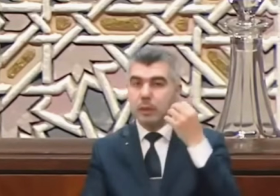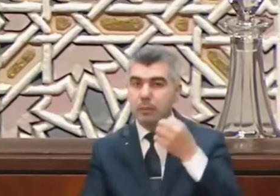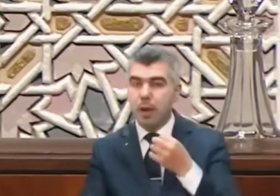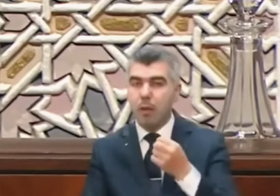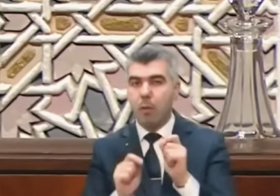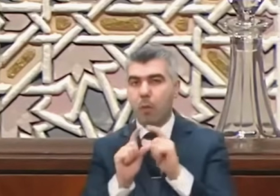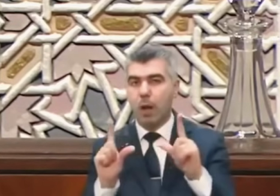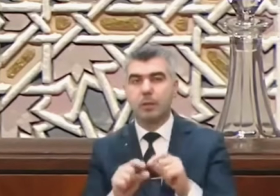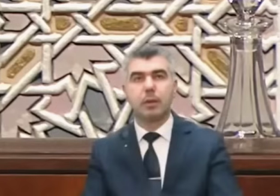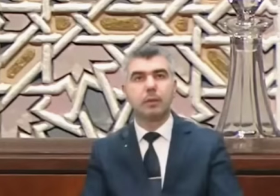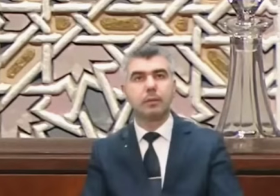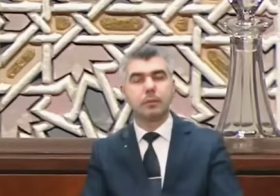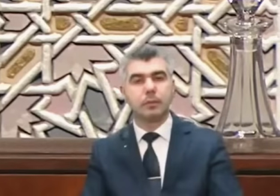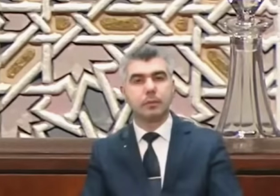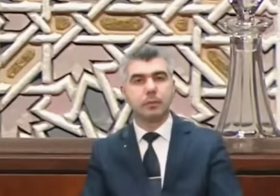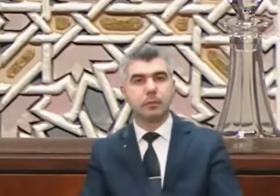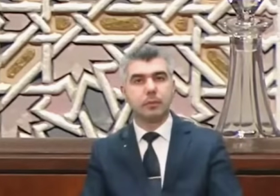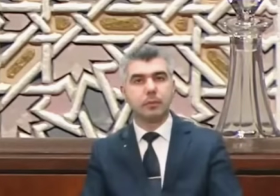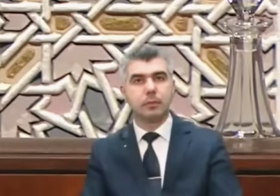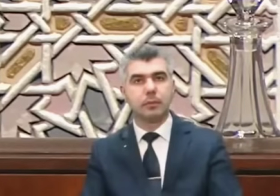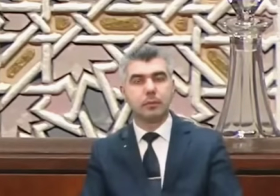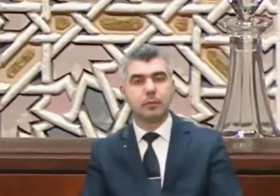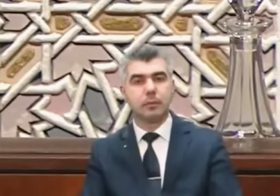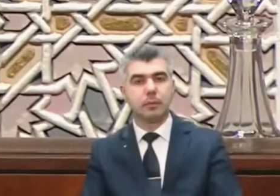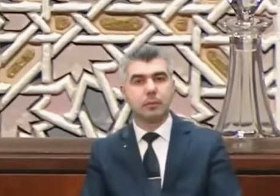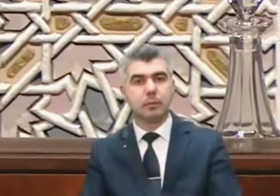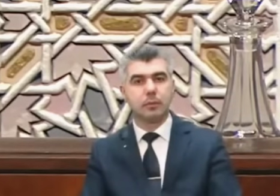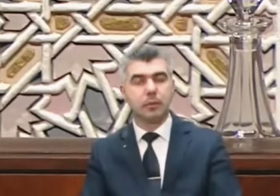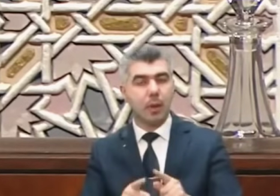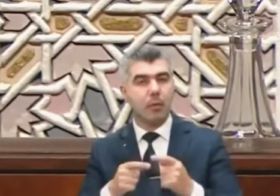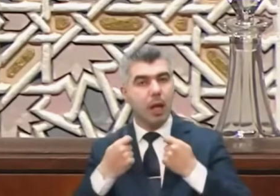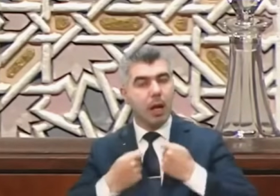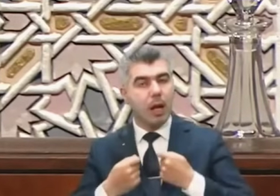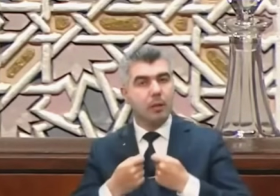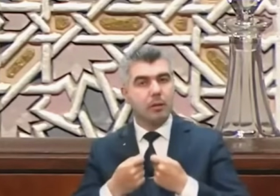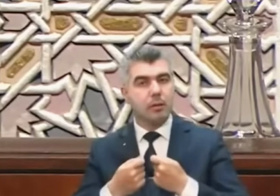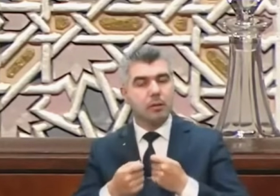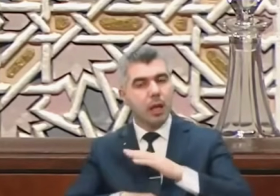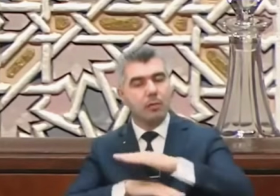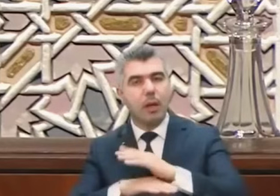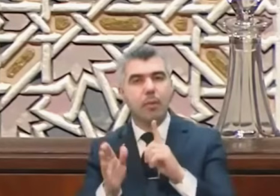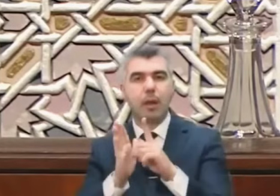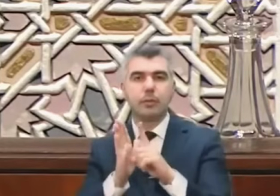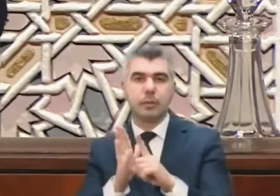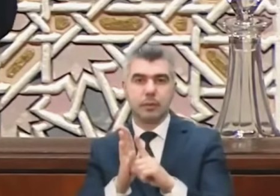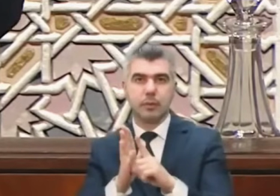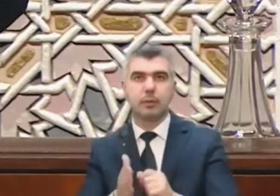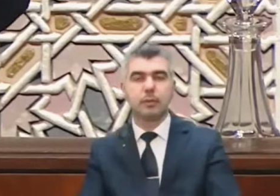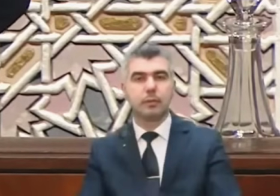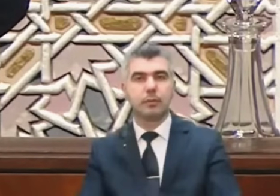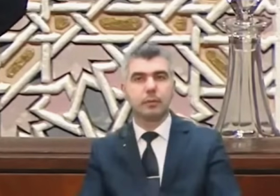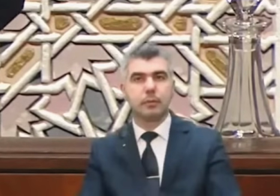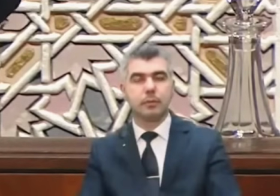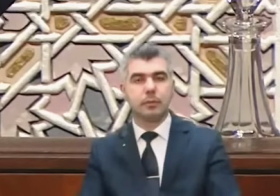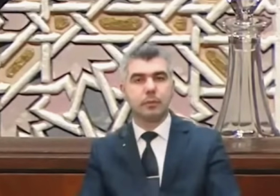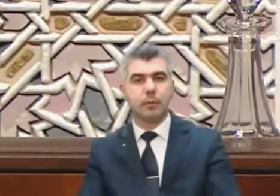يتسع صدرك. هذا السيد الرئيس يطبق القانون. السيد الرئيس كاين